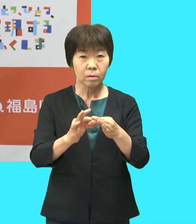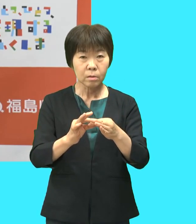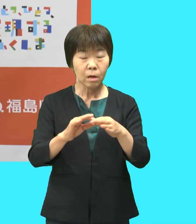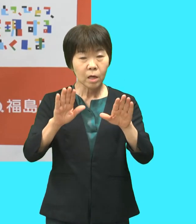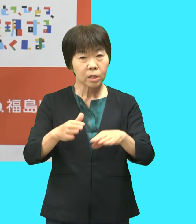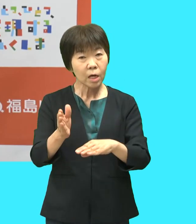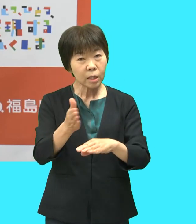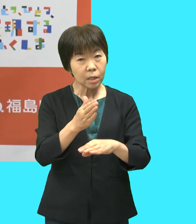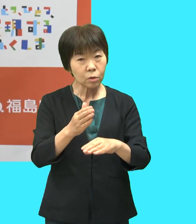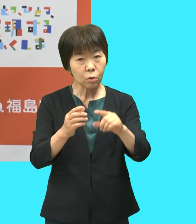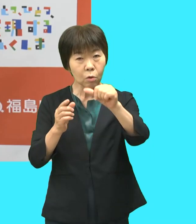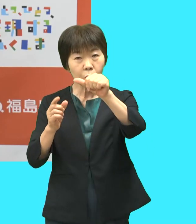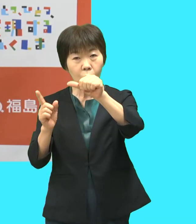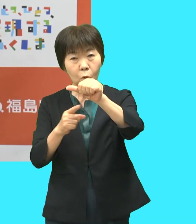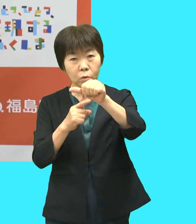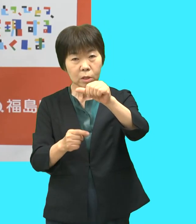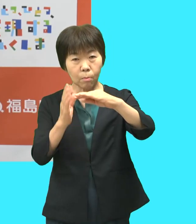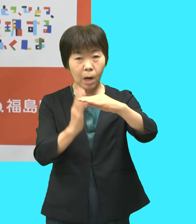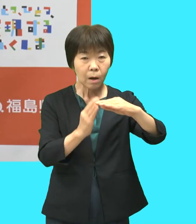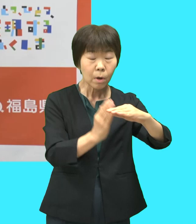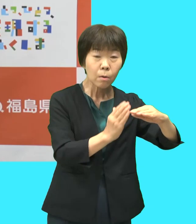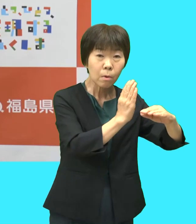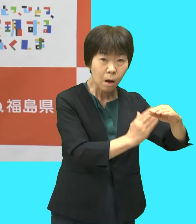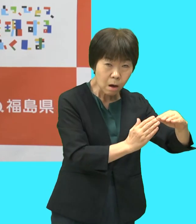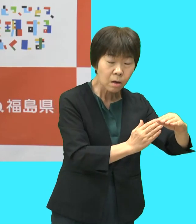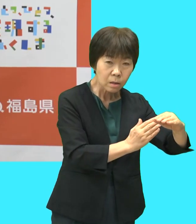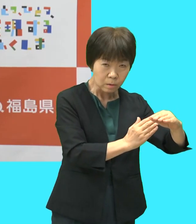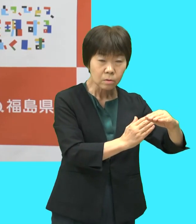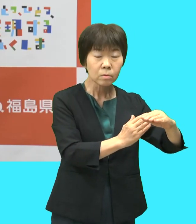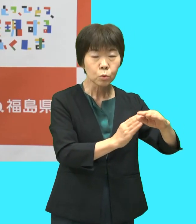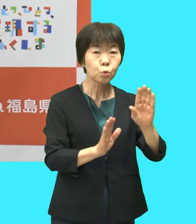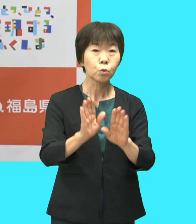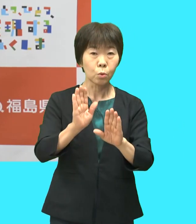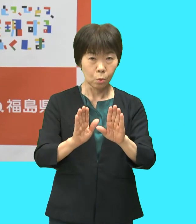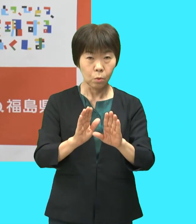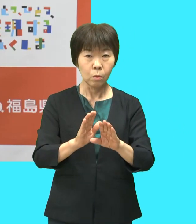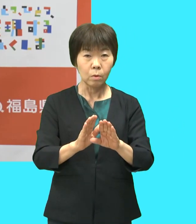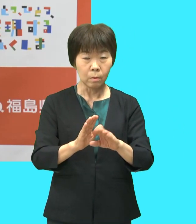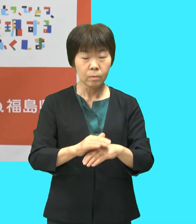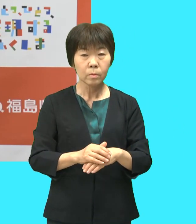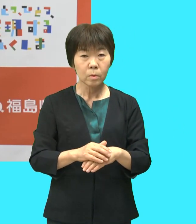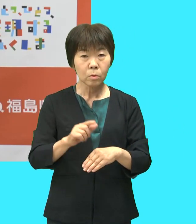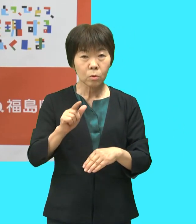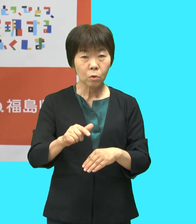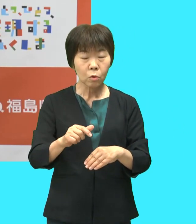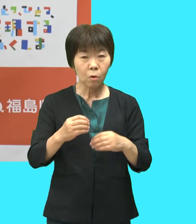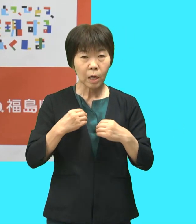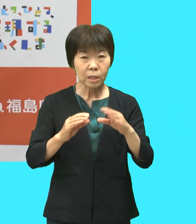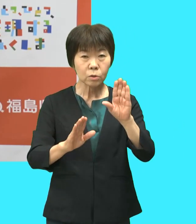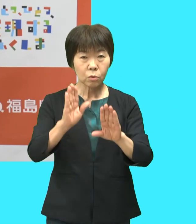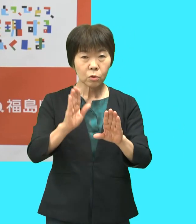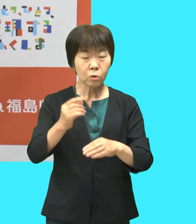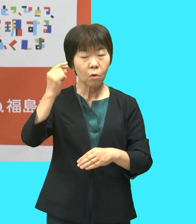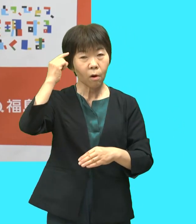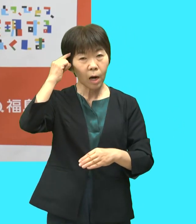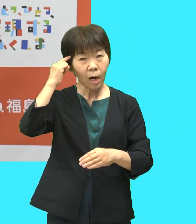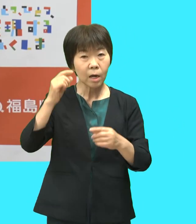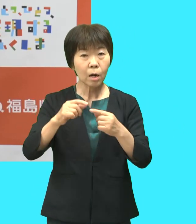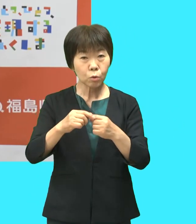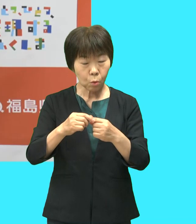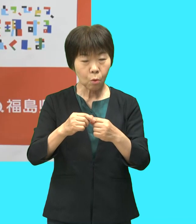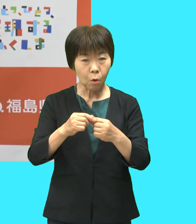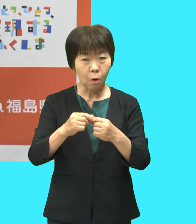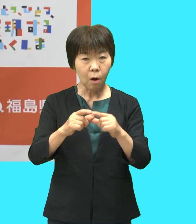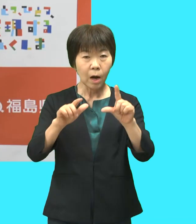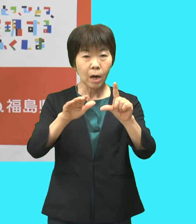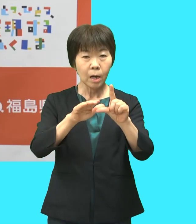近ですと5人を下回るような日が続いていますが、知事としてこの感染状況の受け止めというものと、改めてステージ